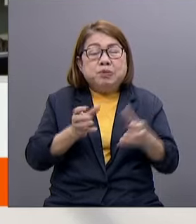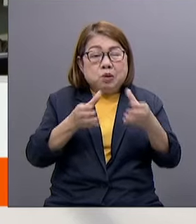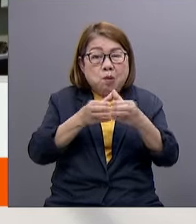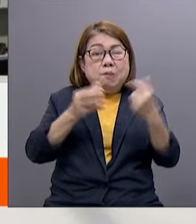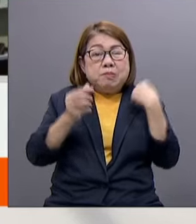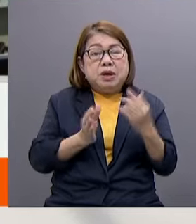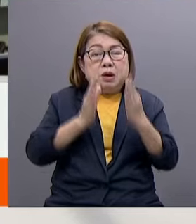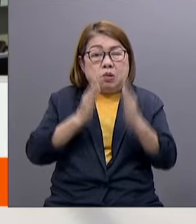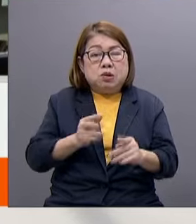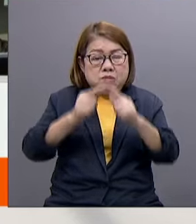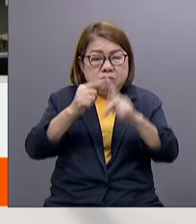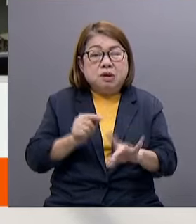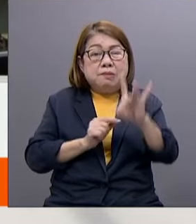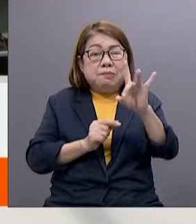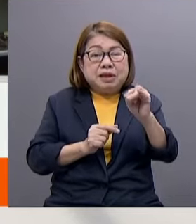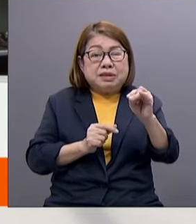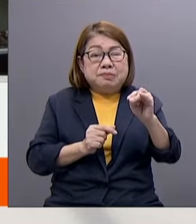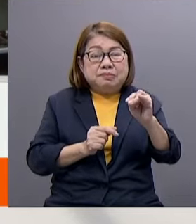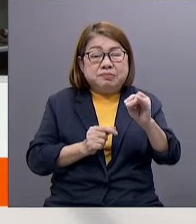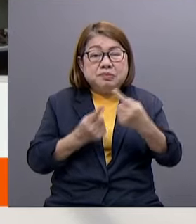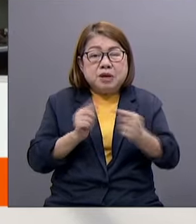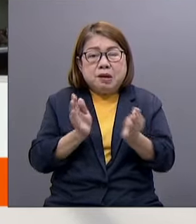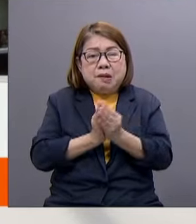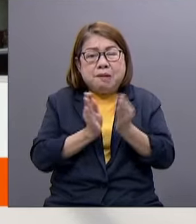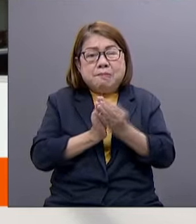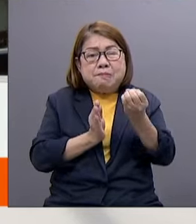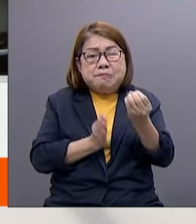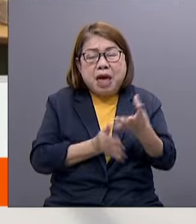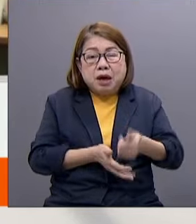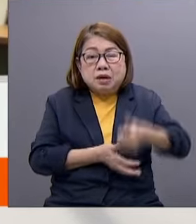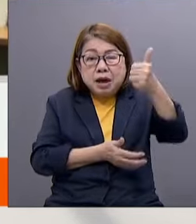งจังหวัดคนที่ได้คะแนนสูงสุดได้5คะแนนค่ะ